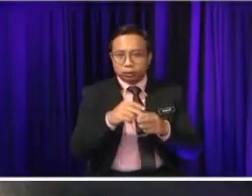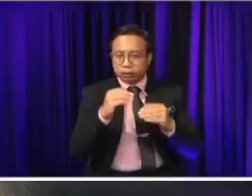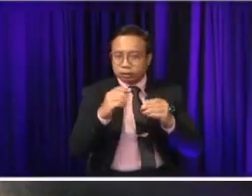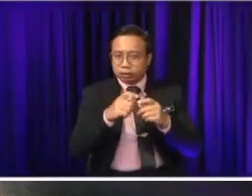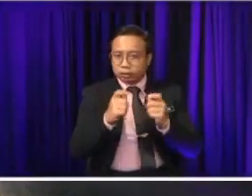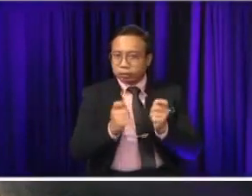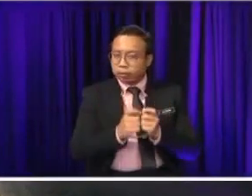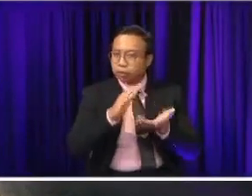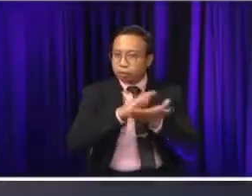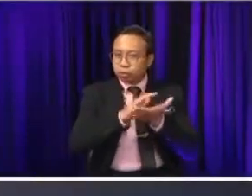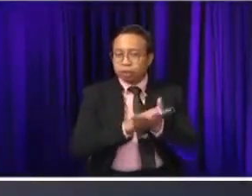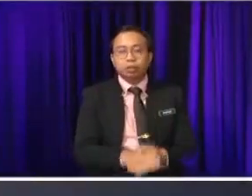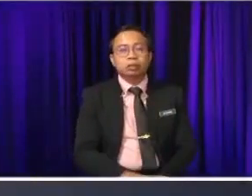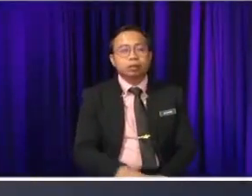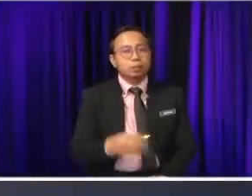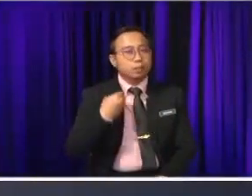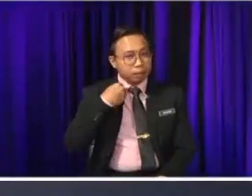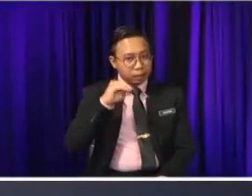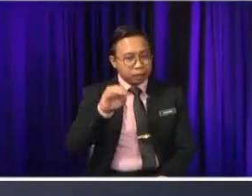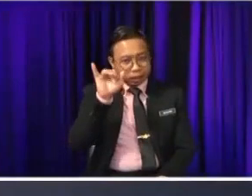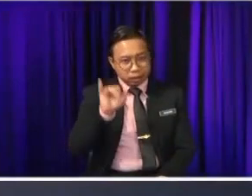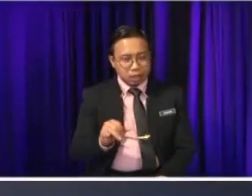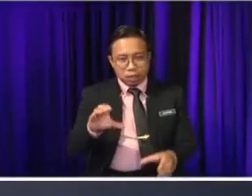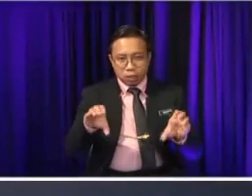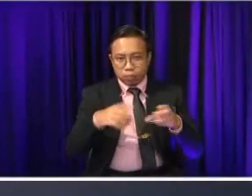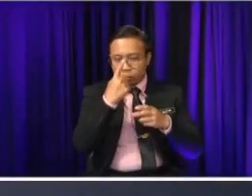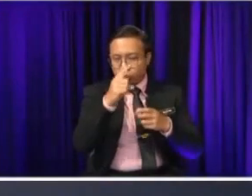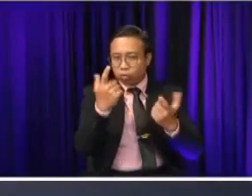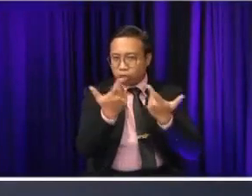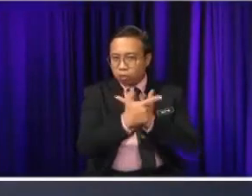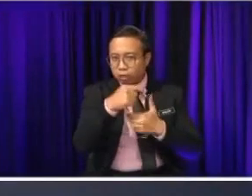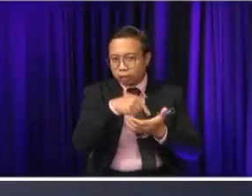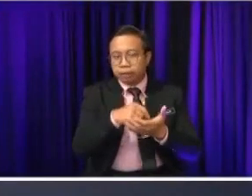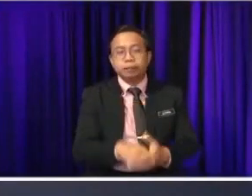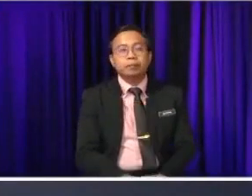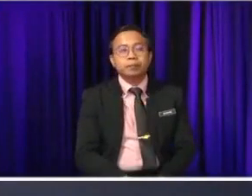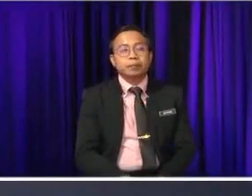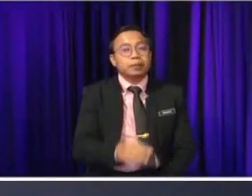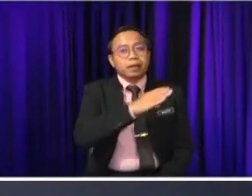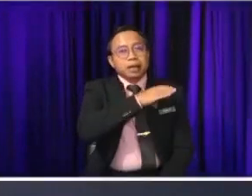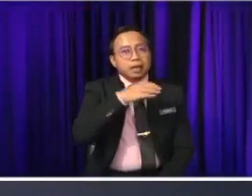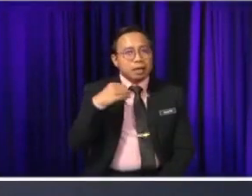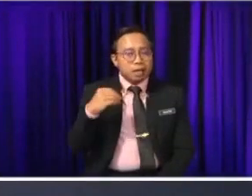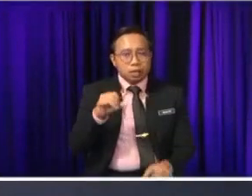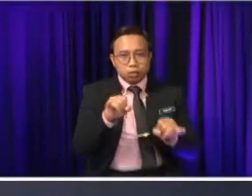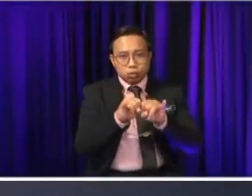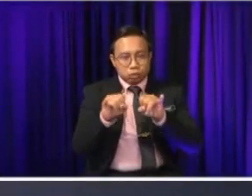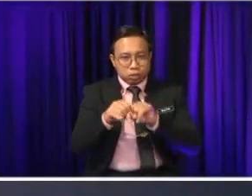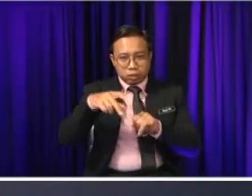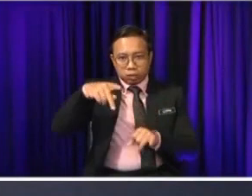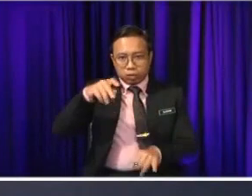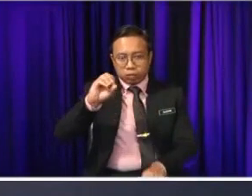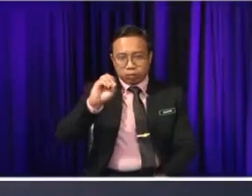mereka yang mengajukan kesemuanya untuk pertandingan ini dan juga pilih poster itu jelas dan